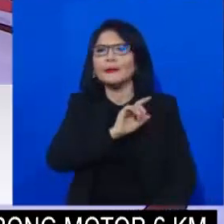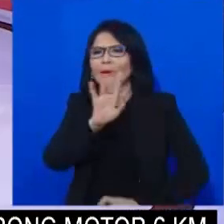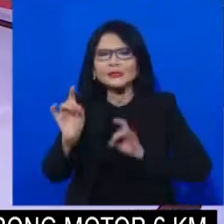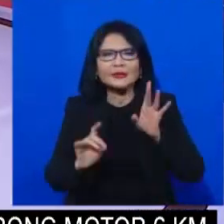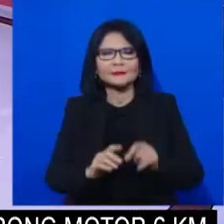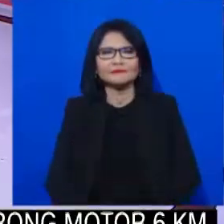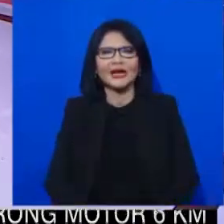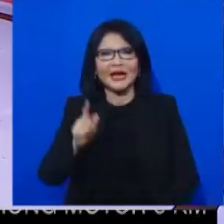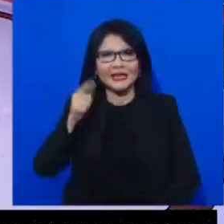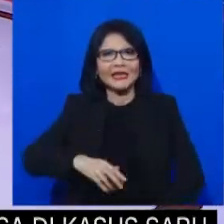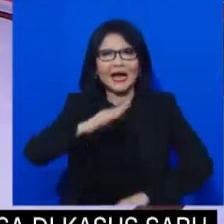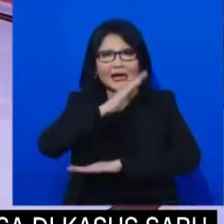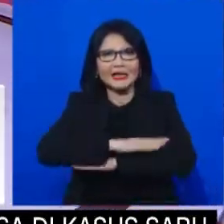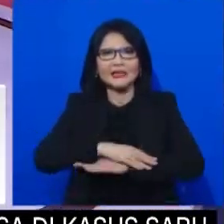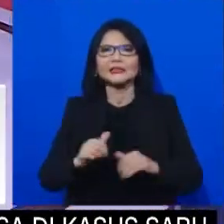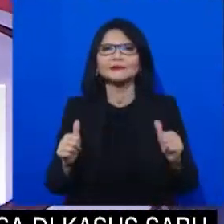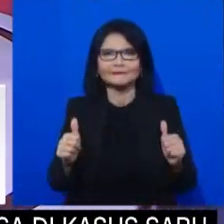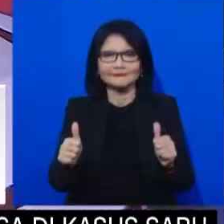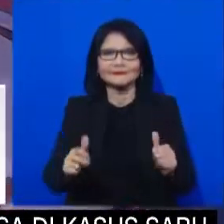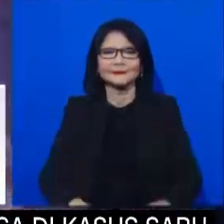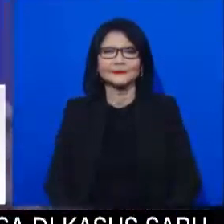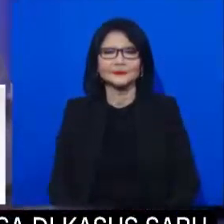saja. Inilah redaksi Mendalam Terpercaya.